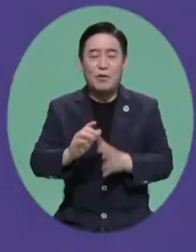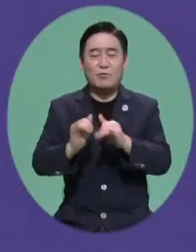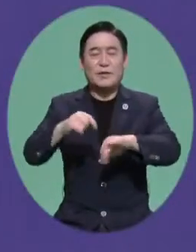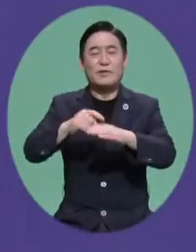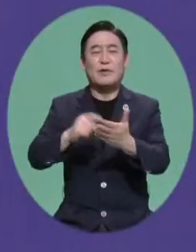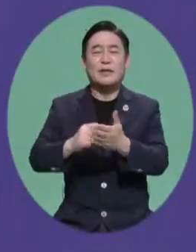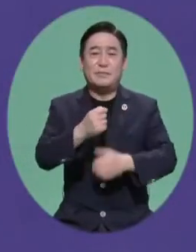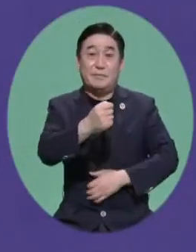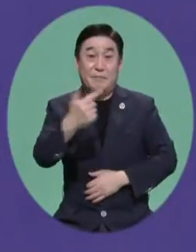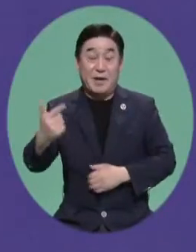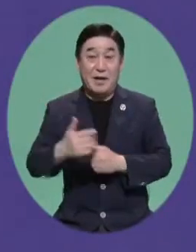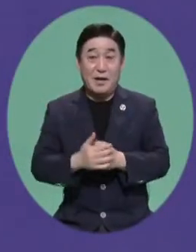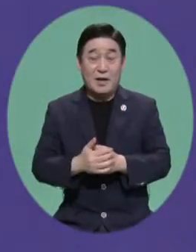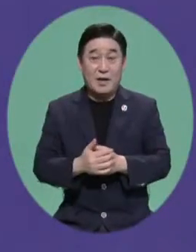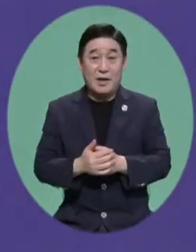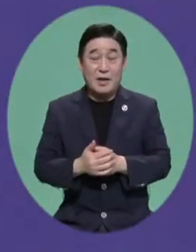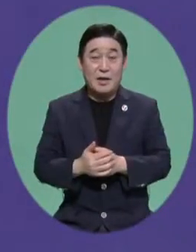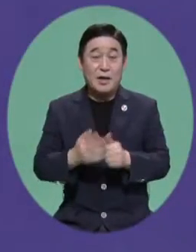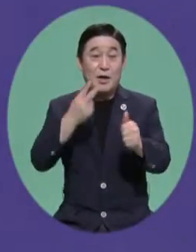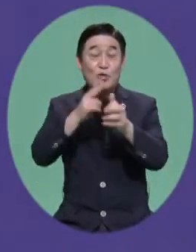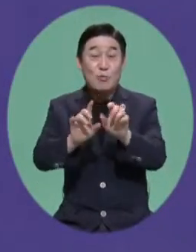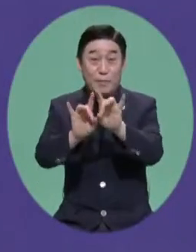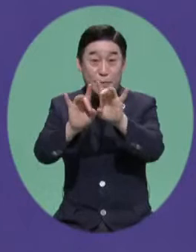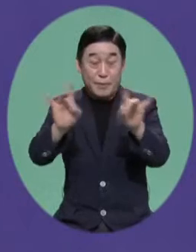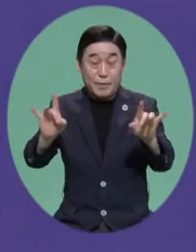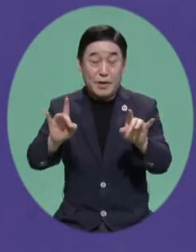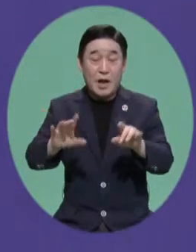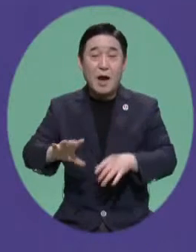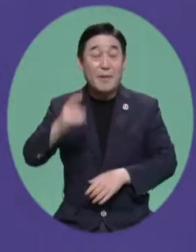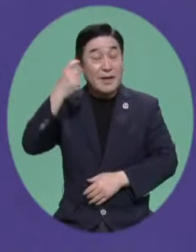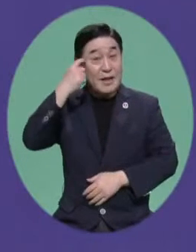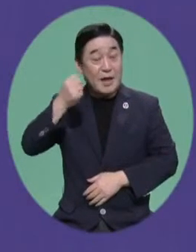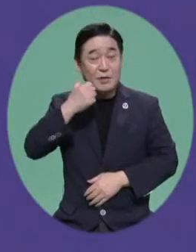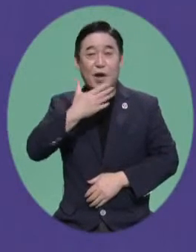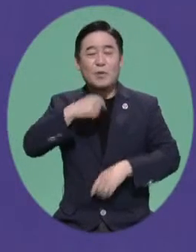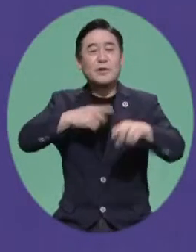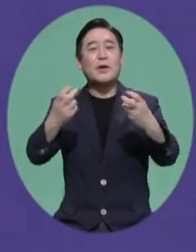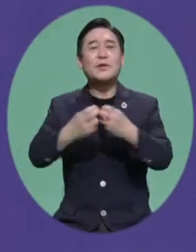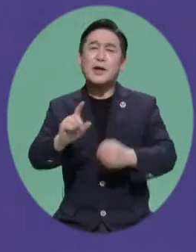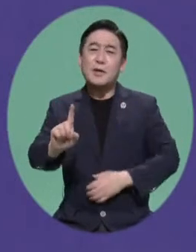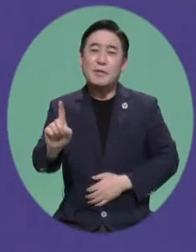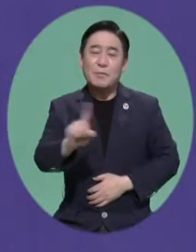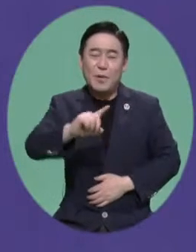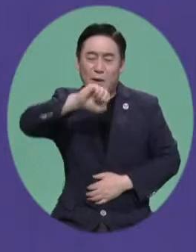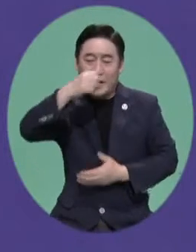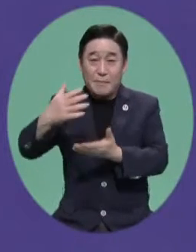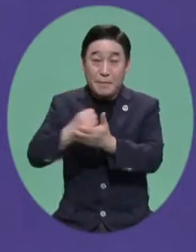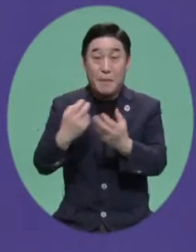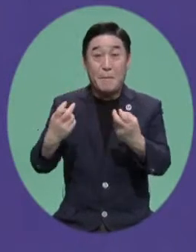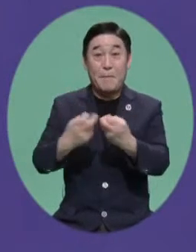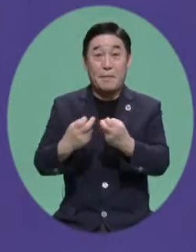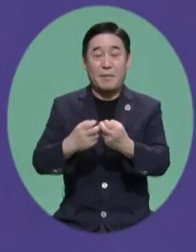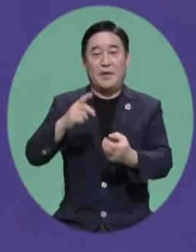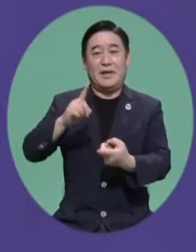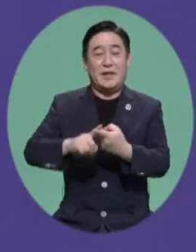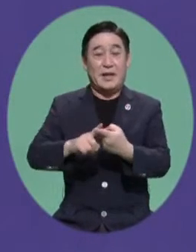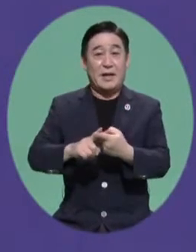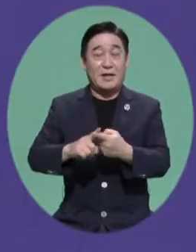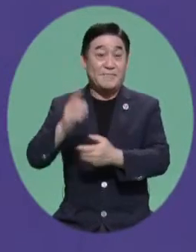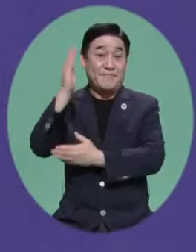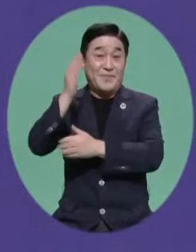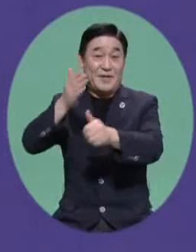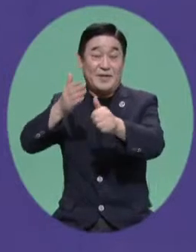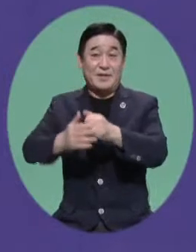관심 삽니다 후보들이 우선적으로 구상하고 있는 복지 성실과 채 권 조달 방안에 대해 들어보겠습니다